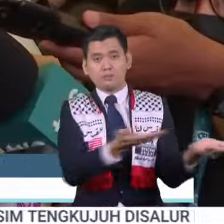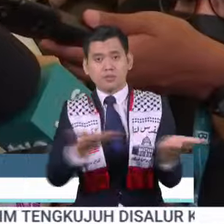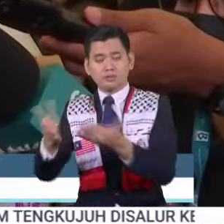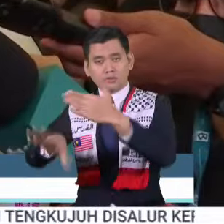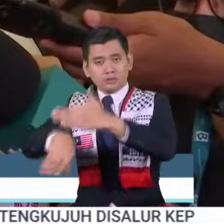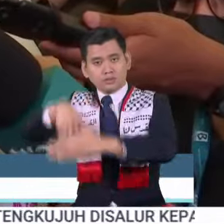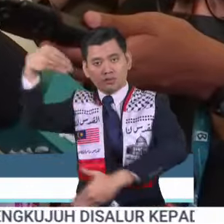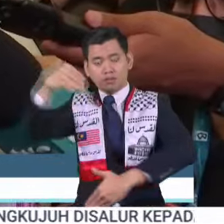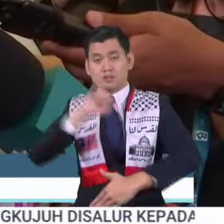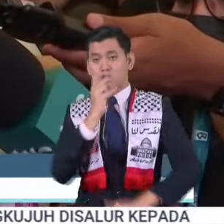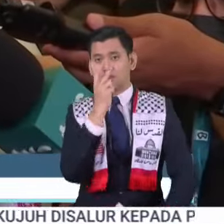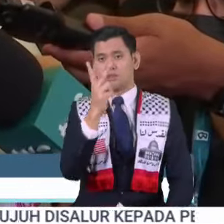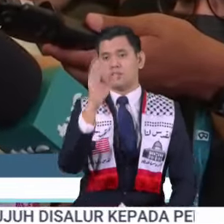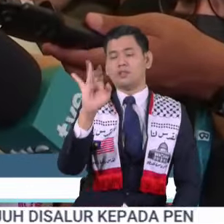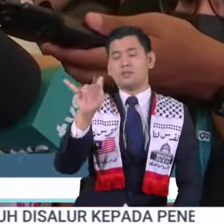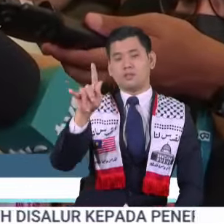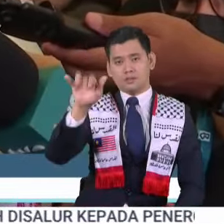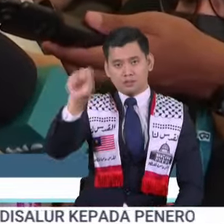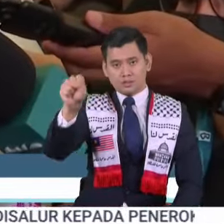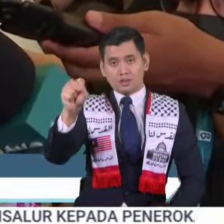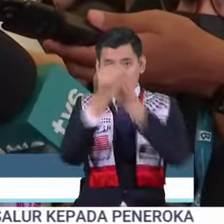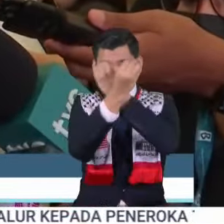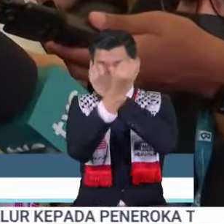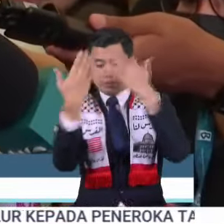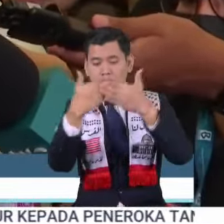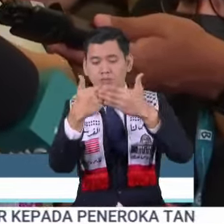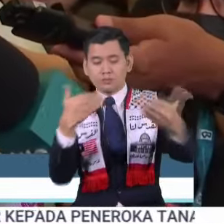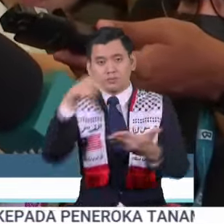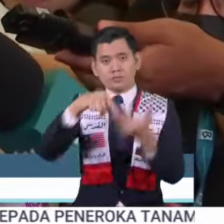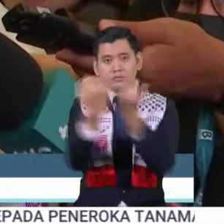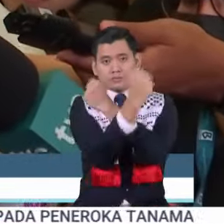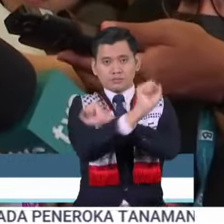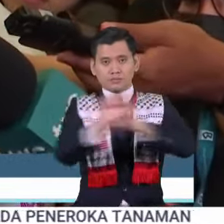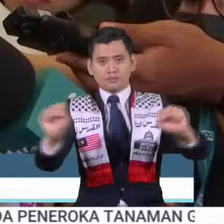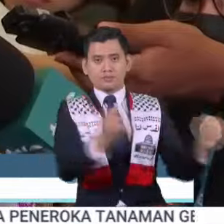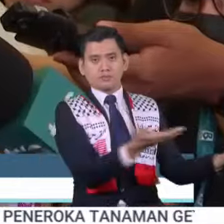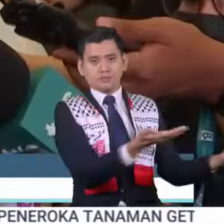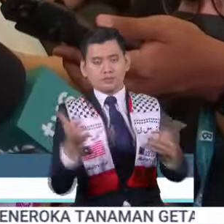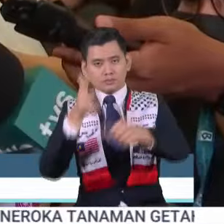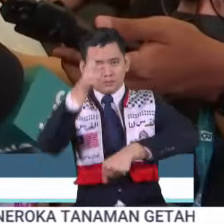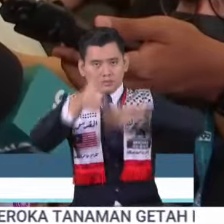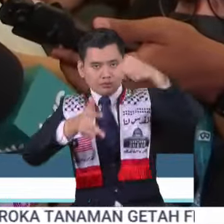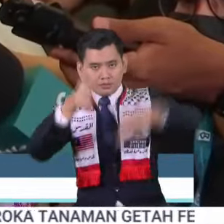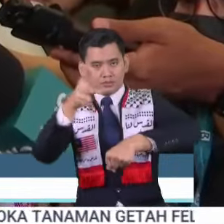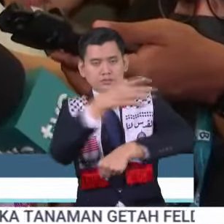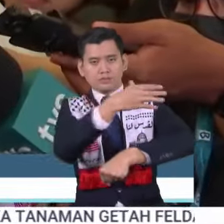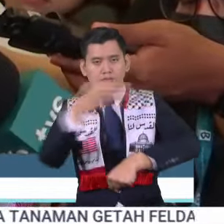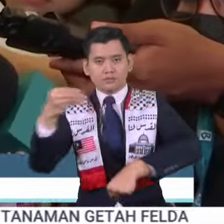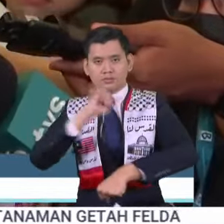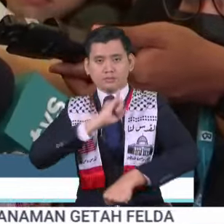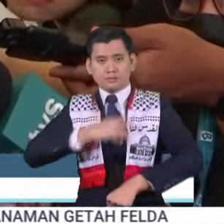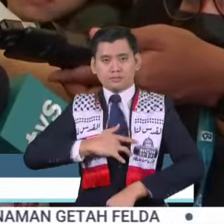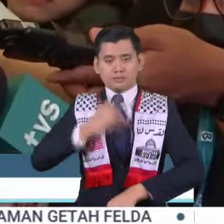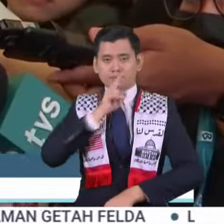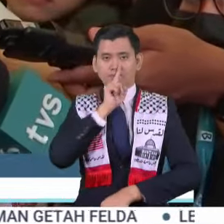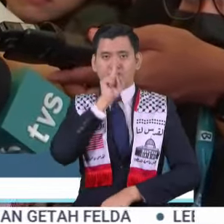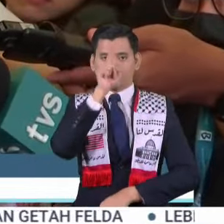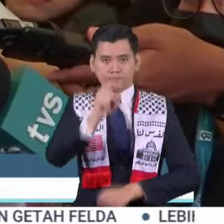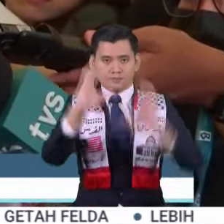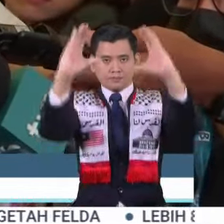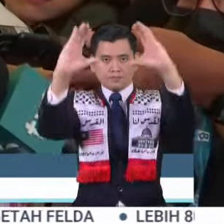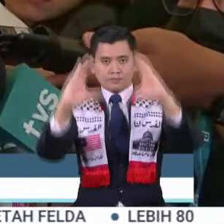lihat finas sebelum ni pernah menyatakan kesediaan untuk membawa filem-filem dan saya rasa ini adalah